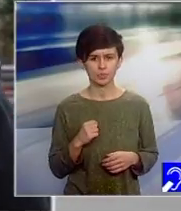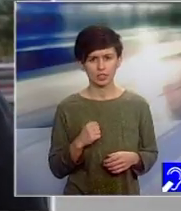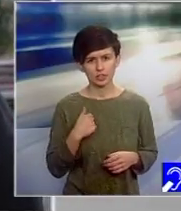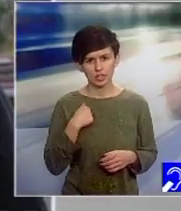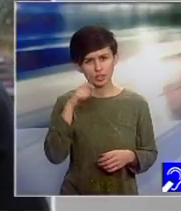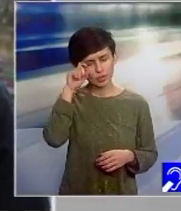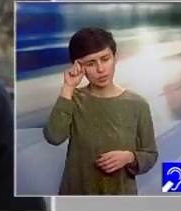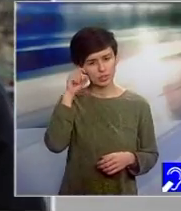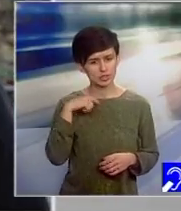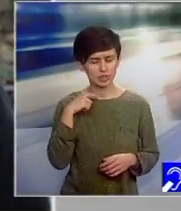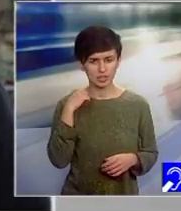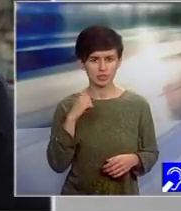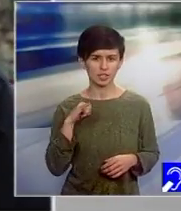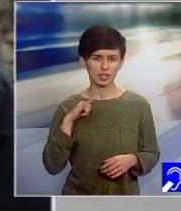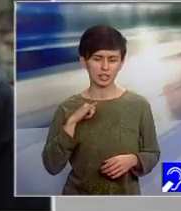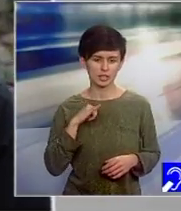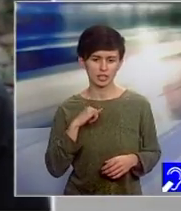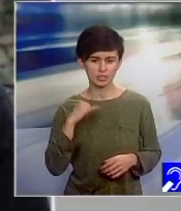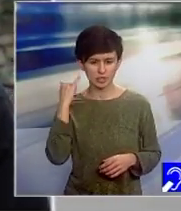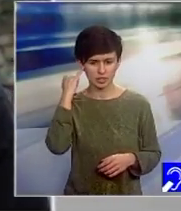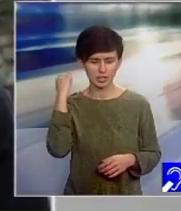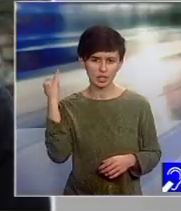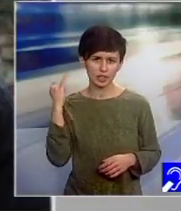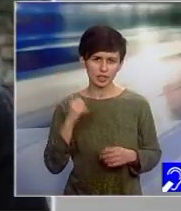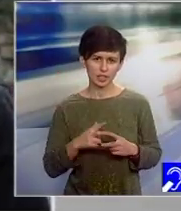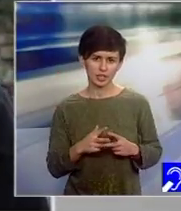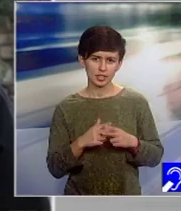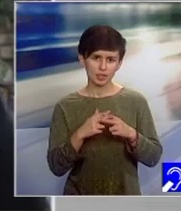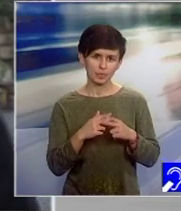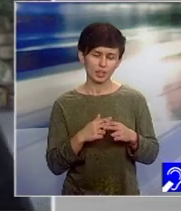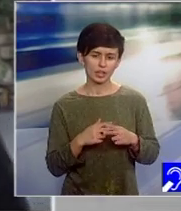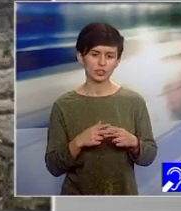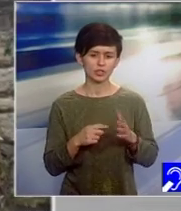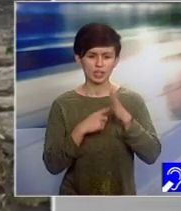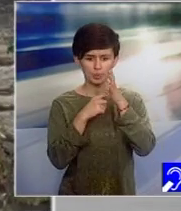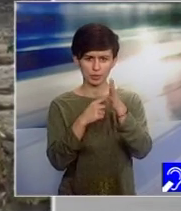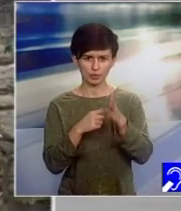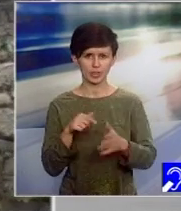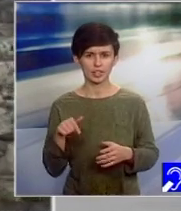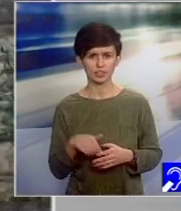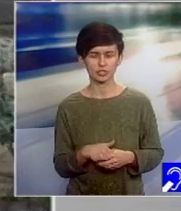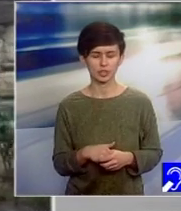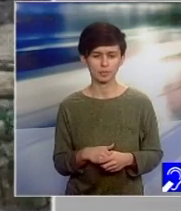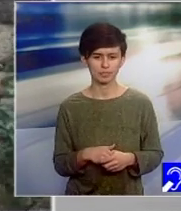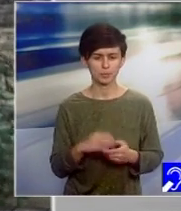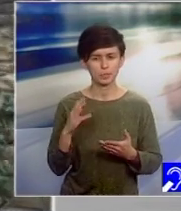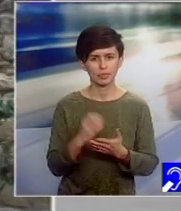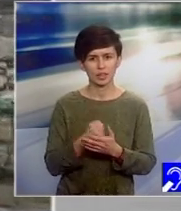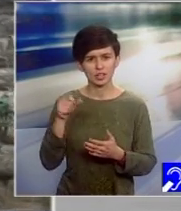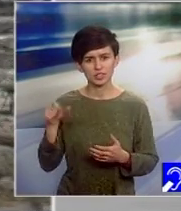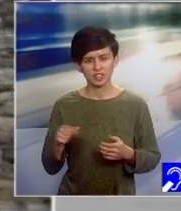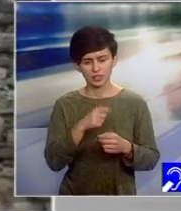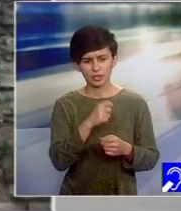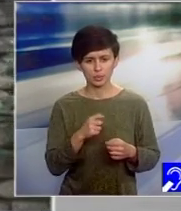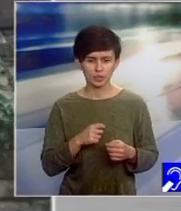părut interesantă ideea de, nu știu, de a ajuta, nu știu, la promovarea acestuia. Câștigătorii proiectului vor pleca anul